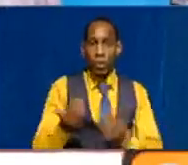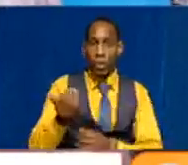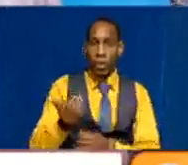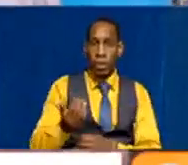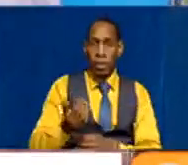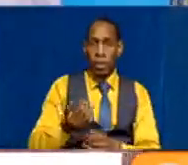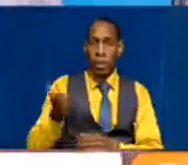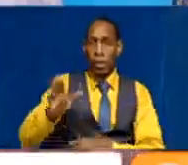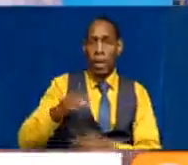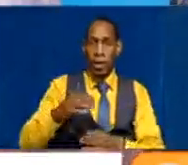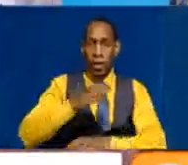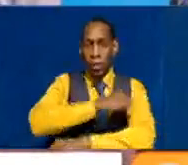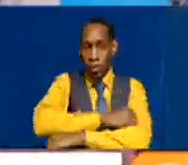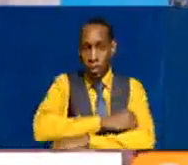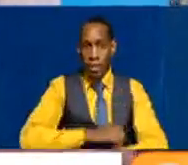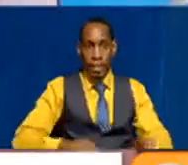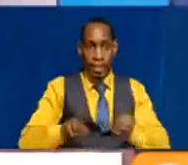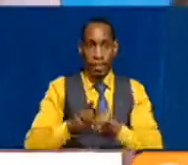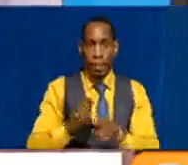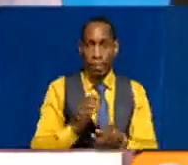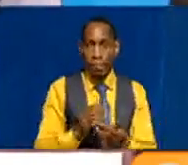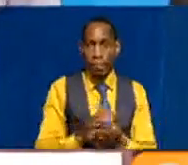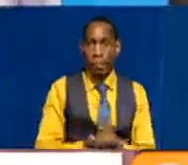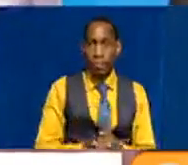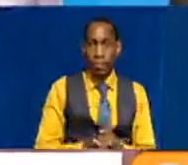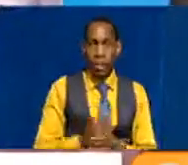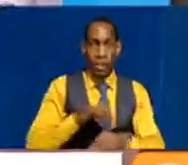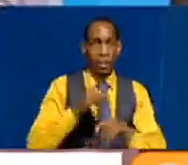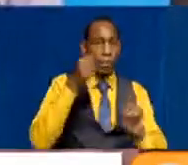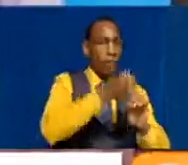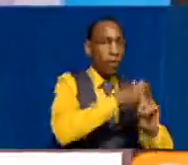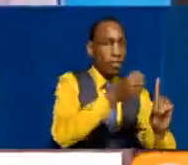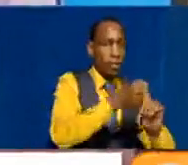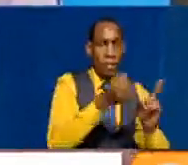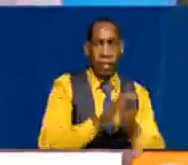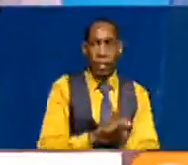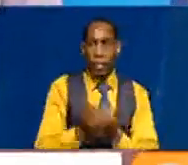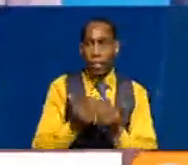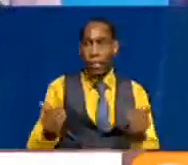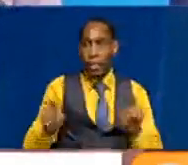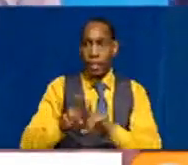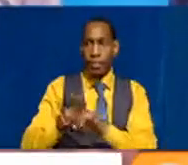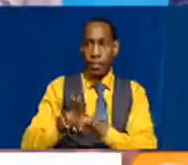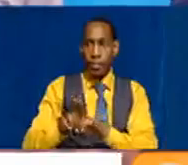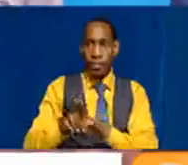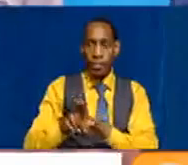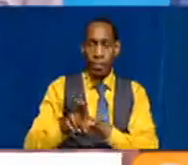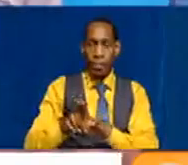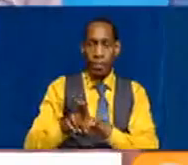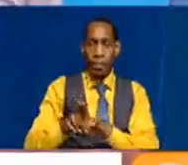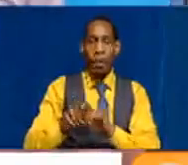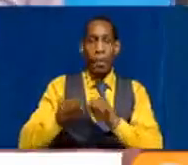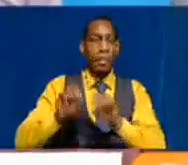kwa kazi wasome, kwa maana hata kama tunatoa fujo watoto wetu bado tunaenda